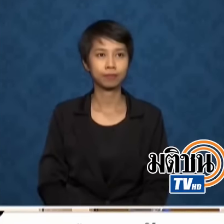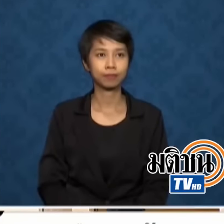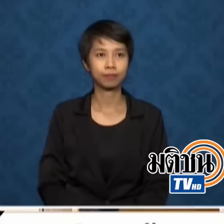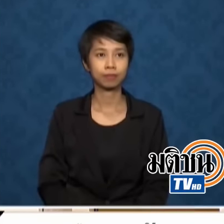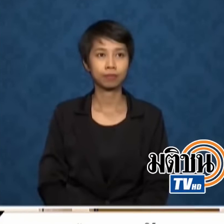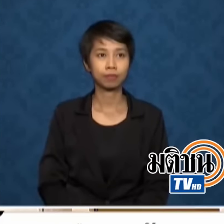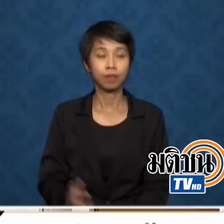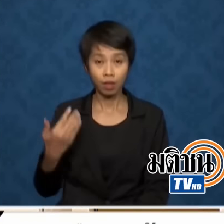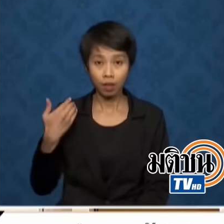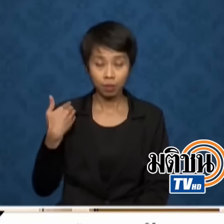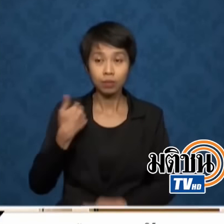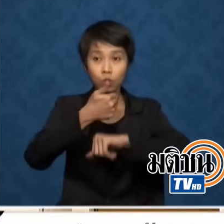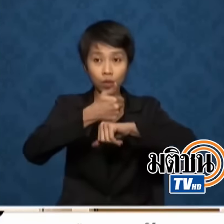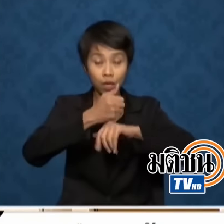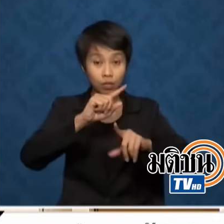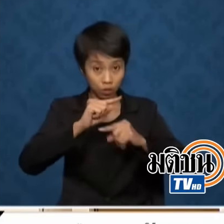ท่านตีตอบอยู่แล้วครับ